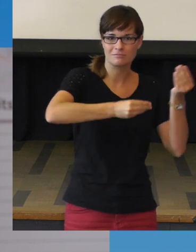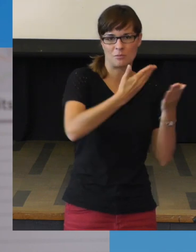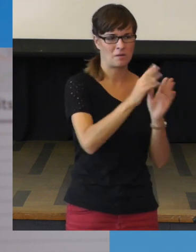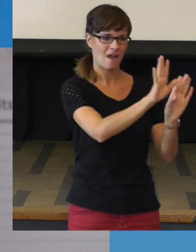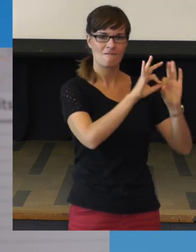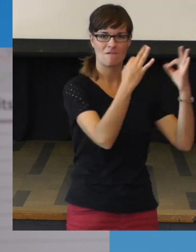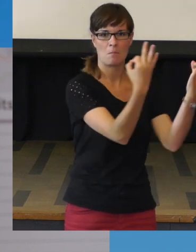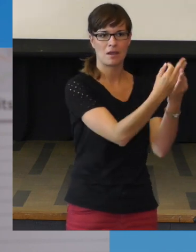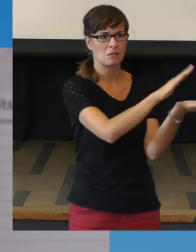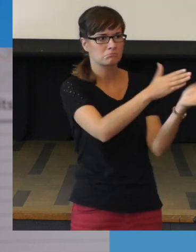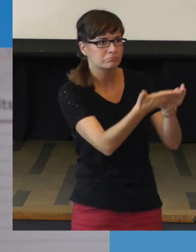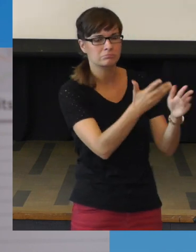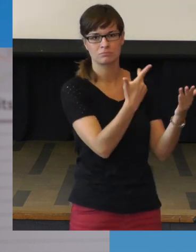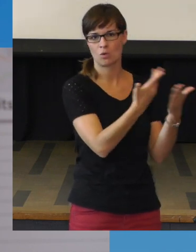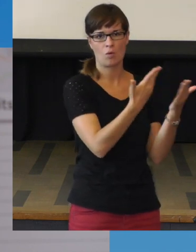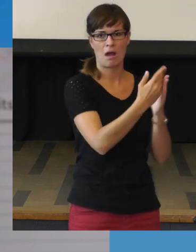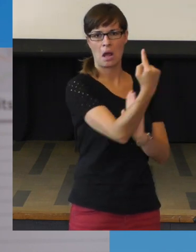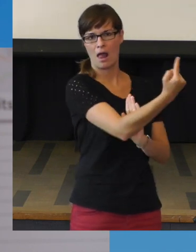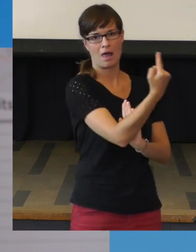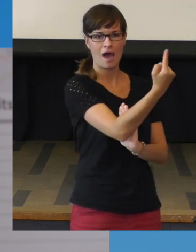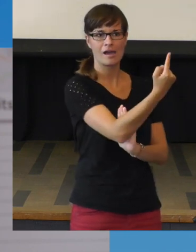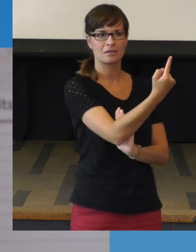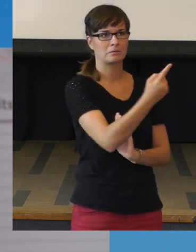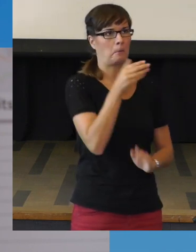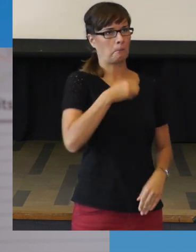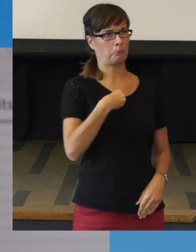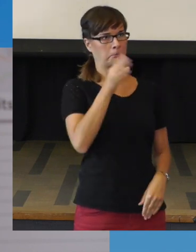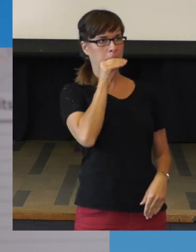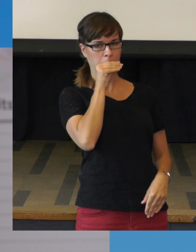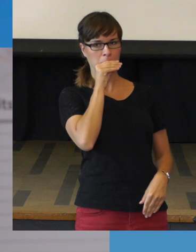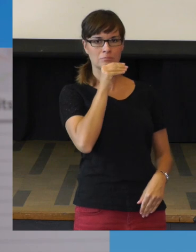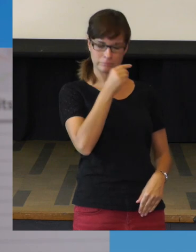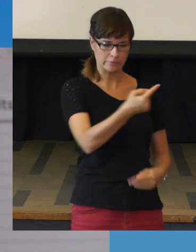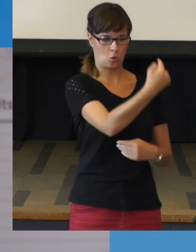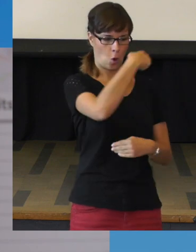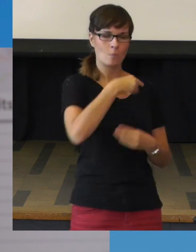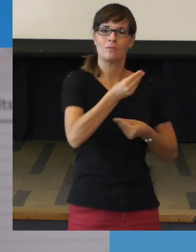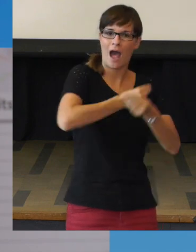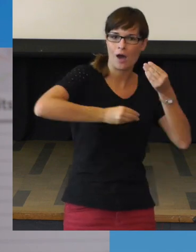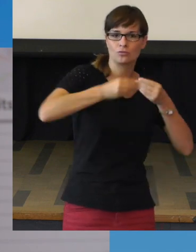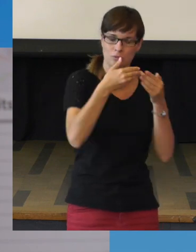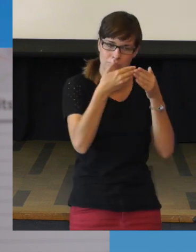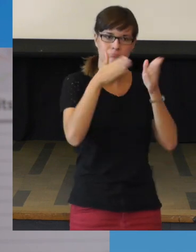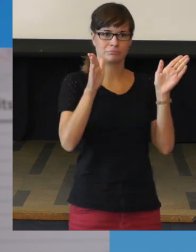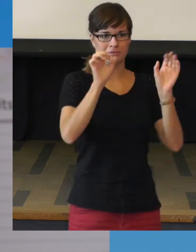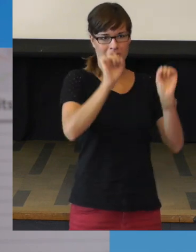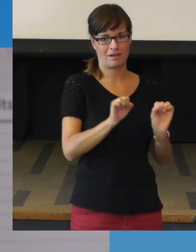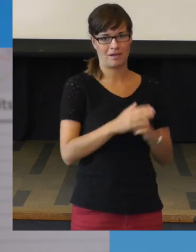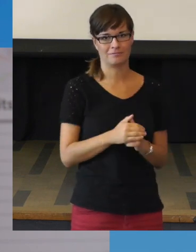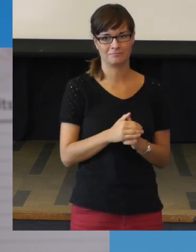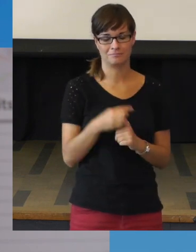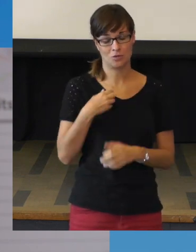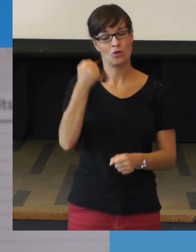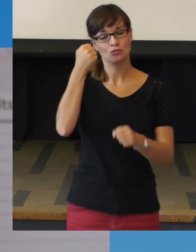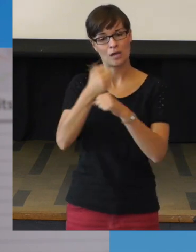nicht haben und so weiter. Und den Austausch. Wir treffen uns, die Dagmar hat das schon gesagt, jeden dritten Dienstag